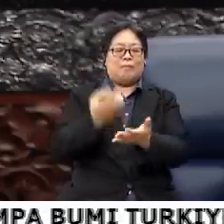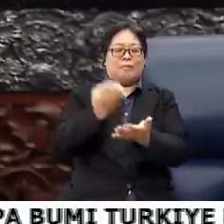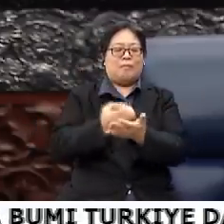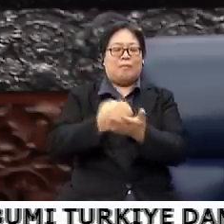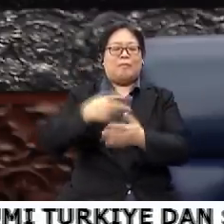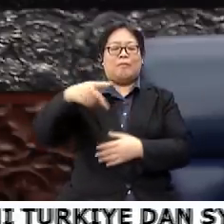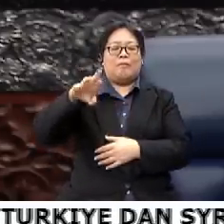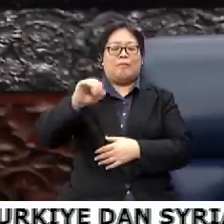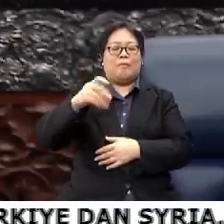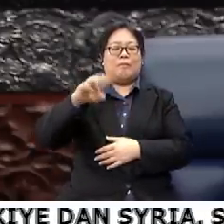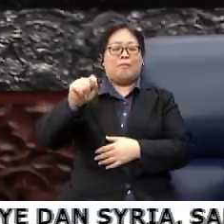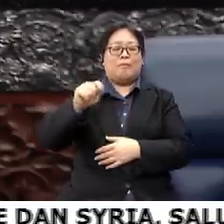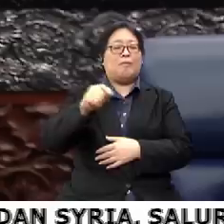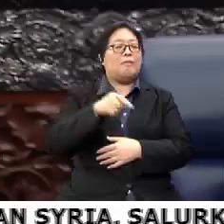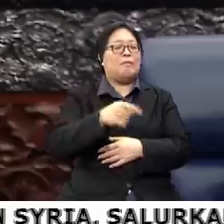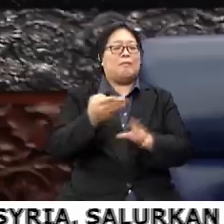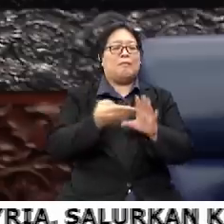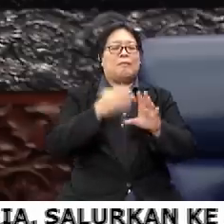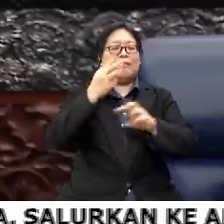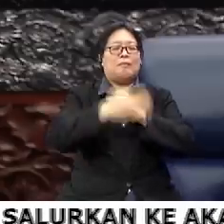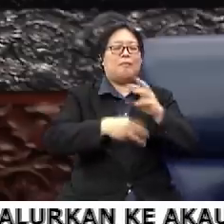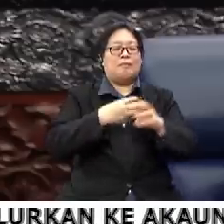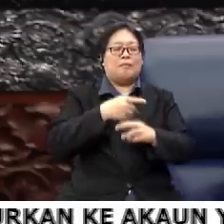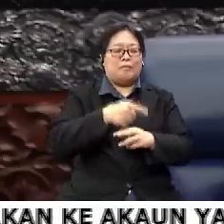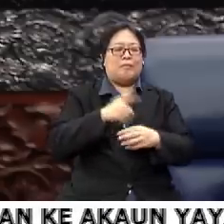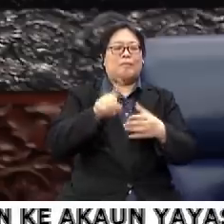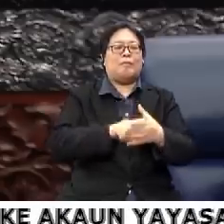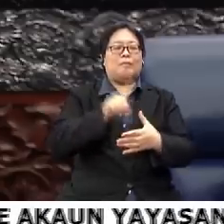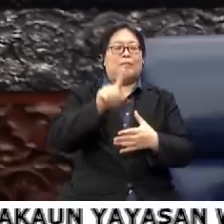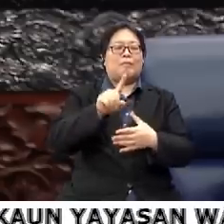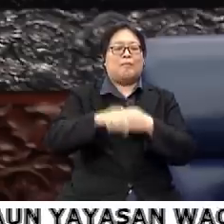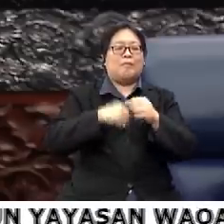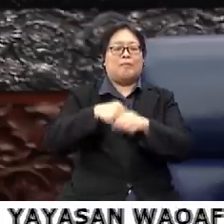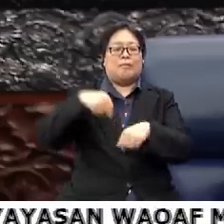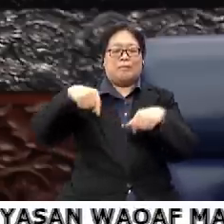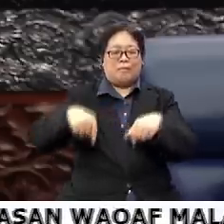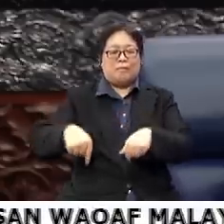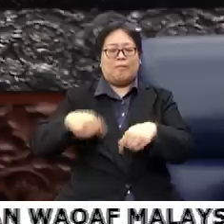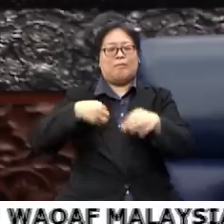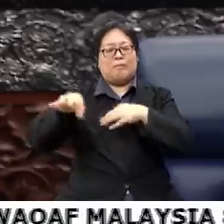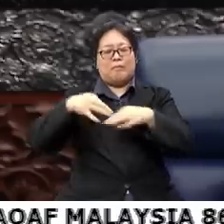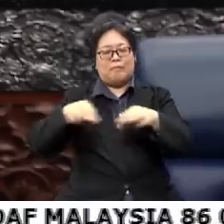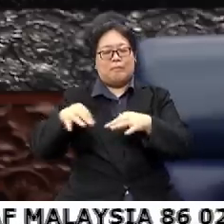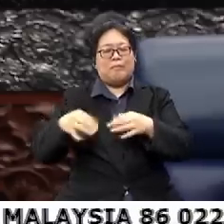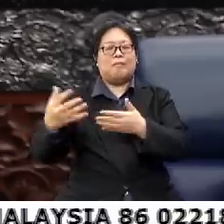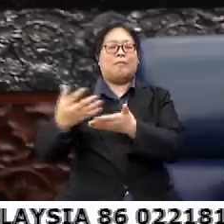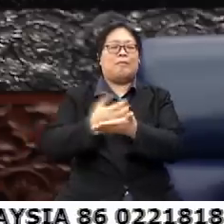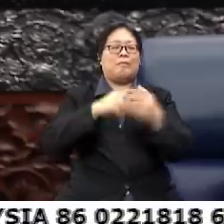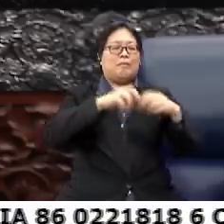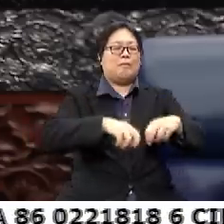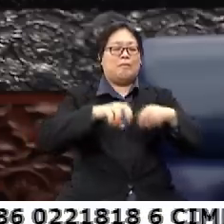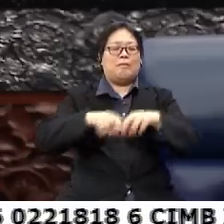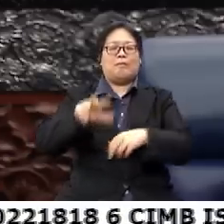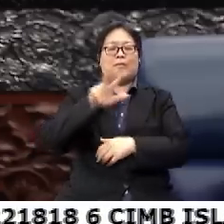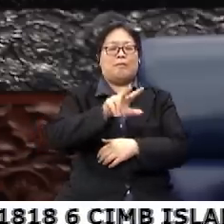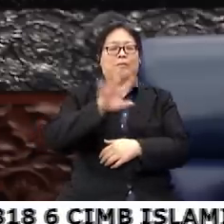Prospect oleh Bank Dunia yang dikeluarkan pada bulan Januari tahun ini mendedahkan hasil kajian di 34